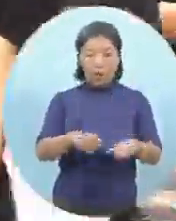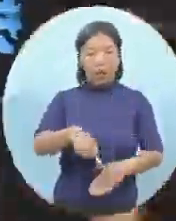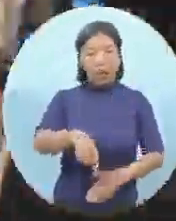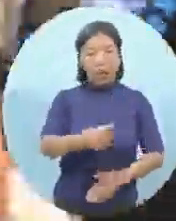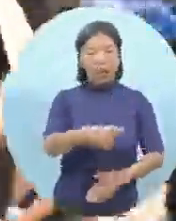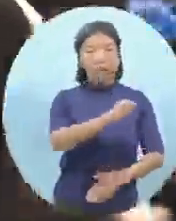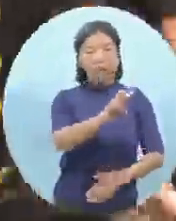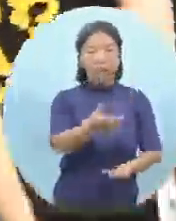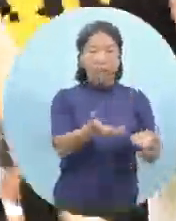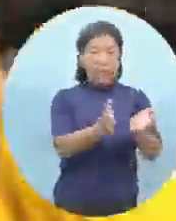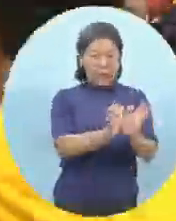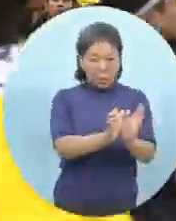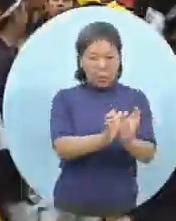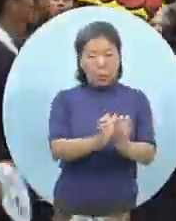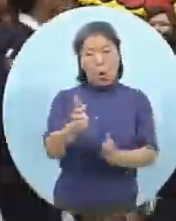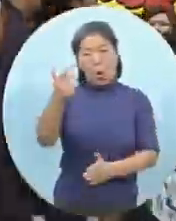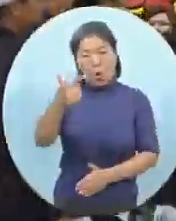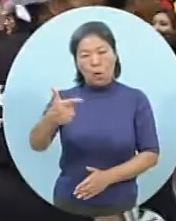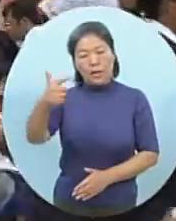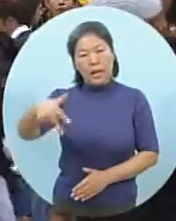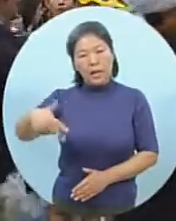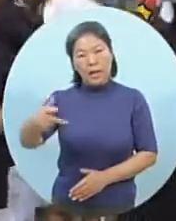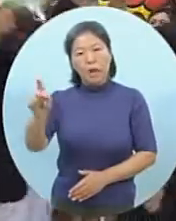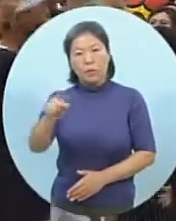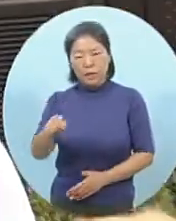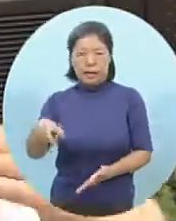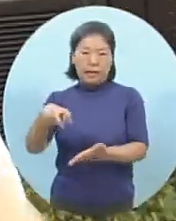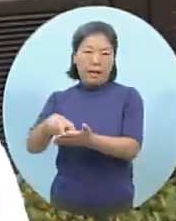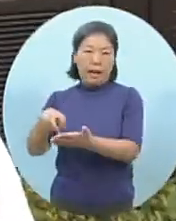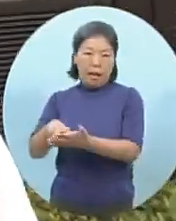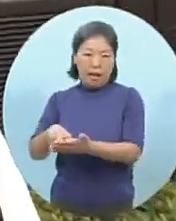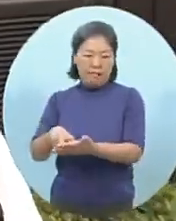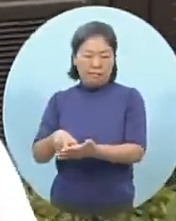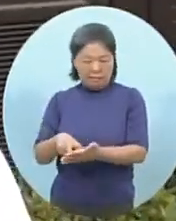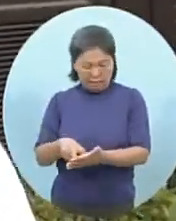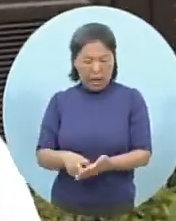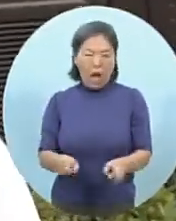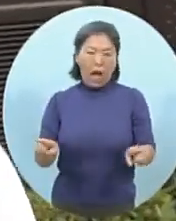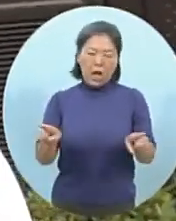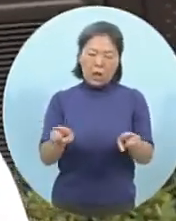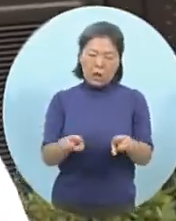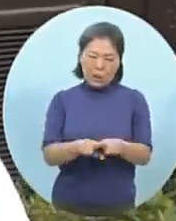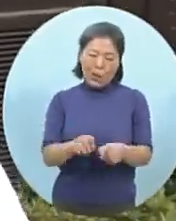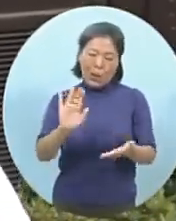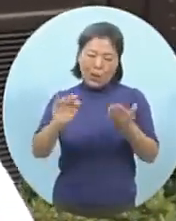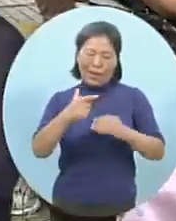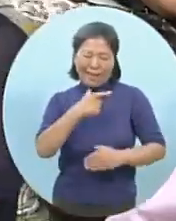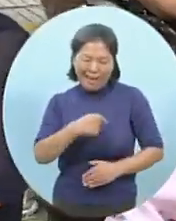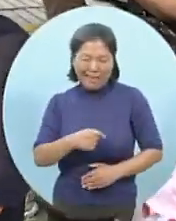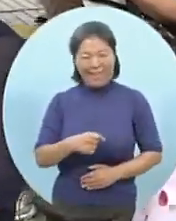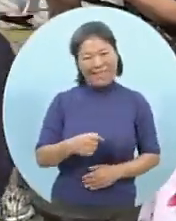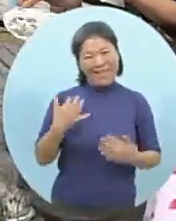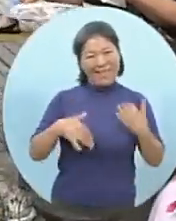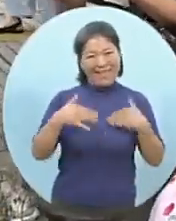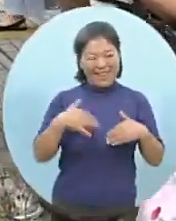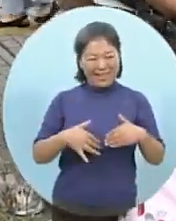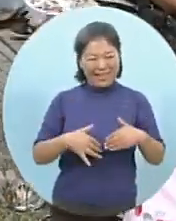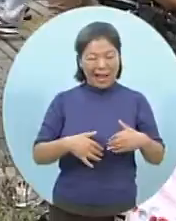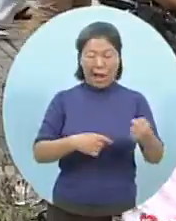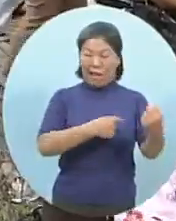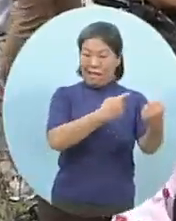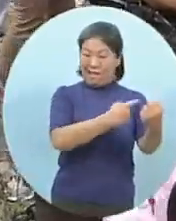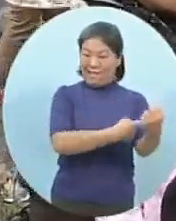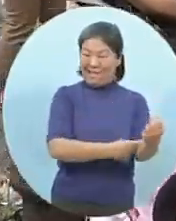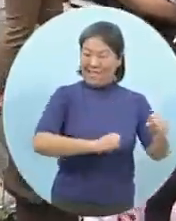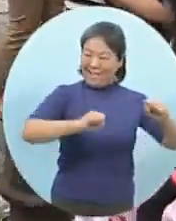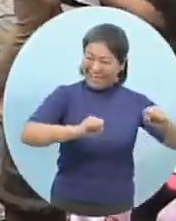ーム6700人が参加しました。 一緒に踊りたいくらい楽しかったです。 もう勢いがあって嬉